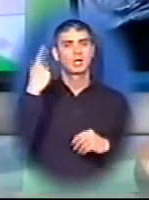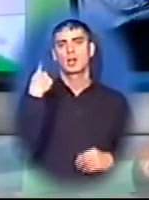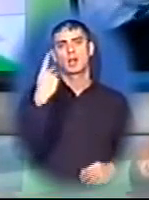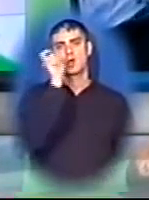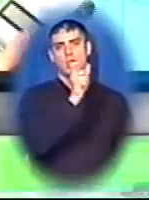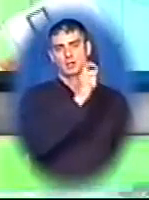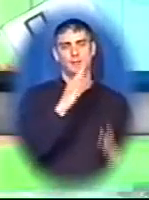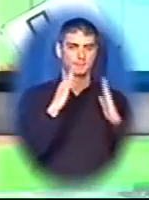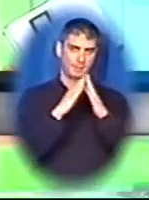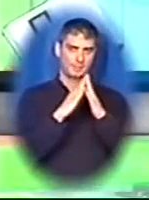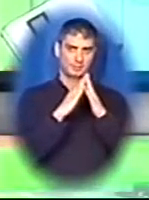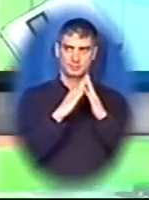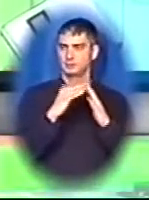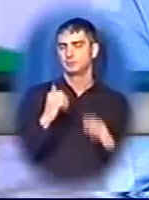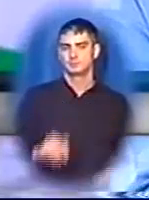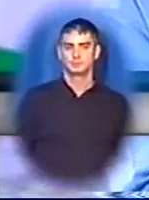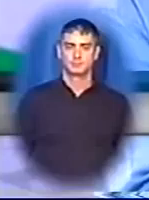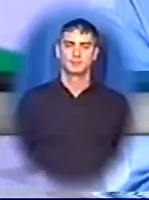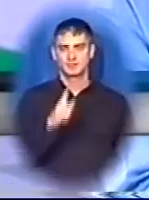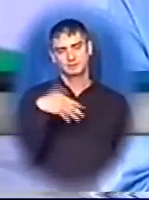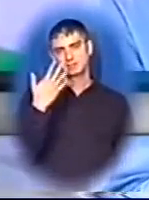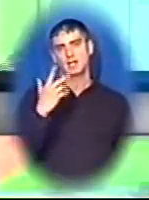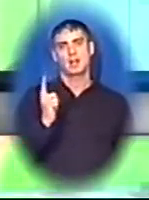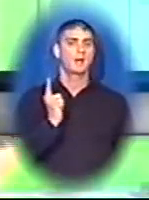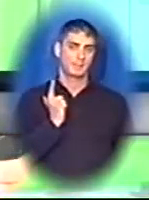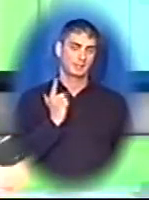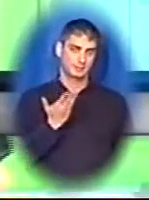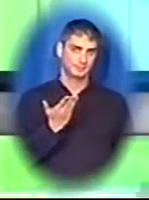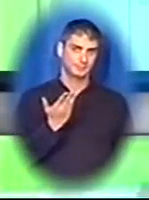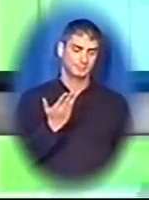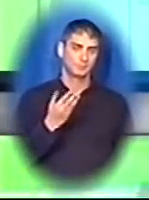אזרח בבית. זה עכשיו לצרכן הפרטי. זה יהיה לצרכן הפרטי